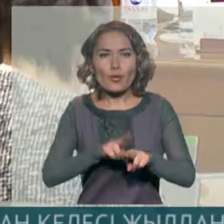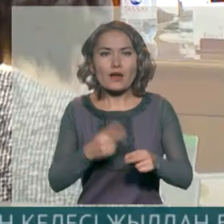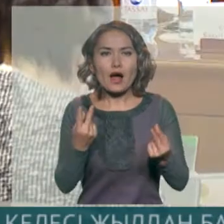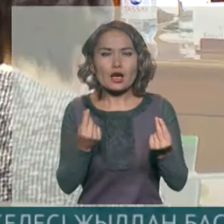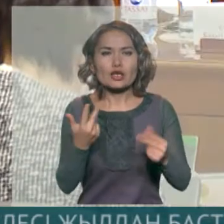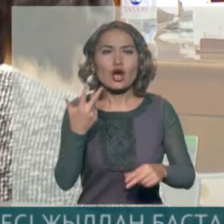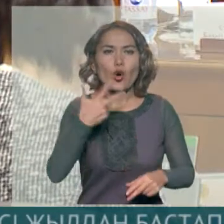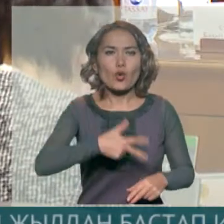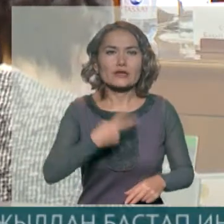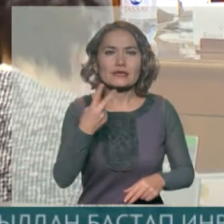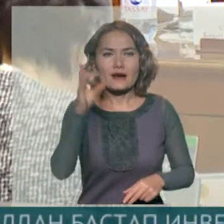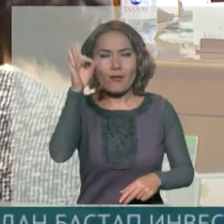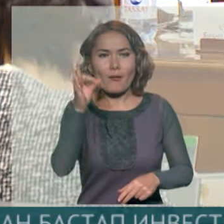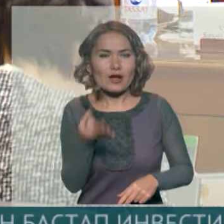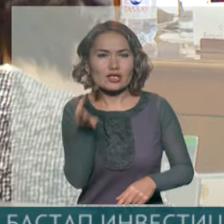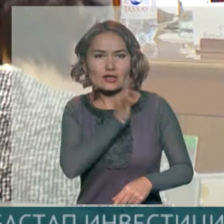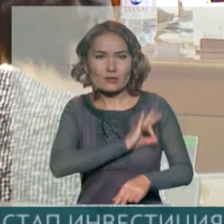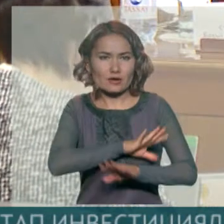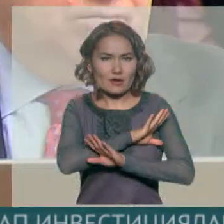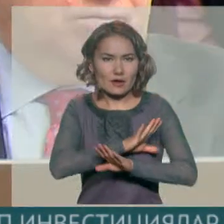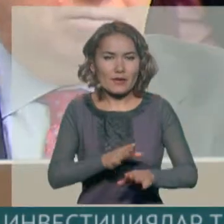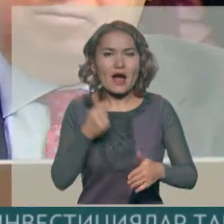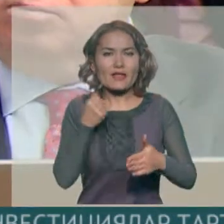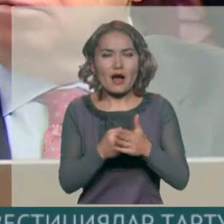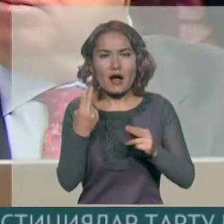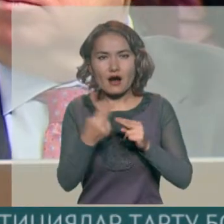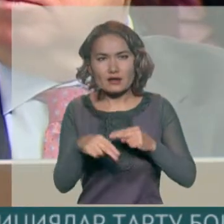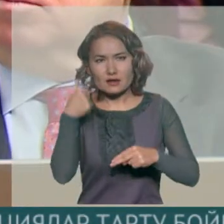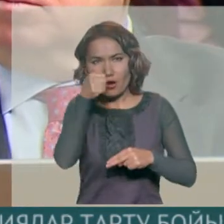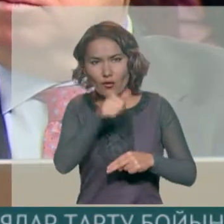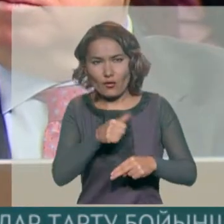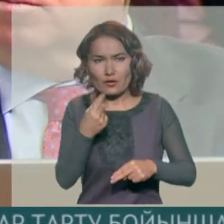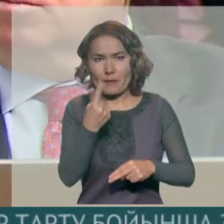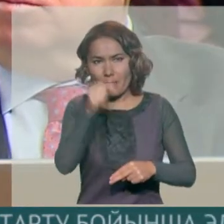32% кәдеге жаратылмаған көрінеді. Ал жыл соңына дейін небәрі бір ай қалды.